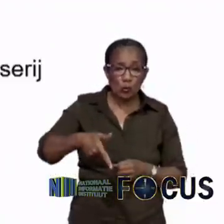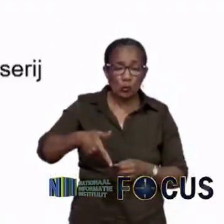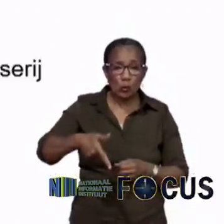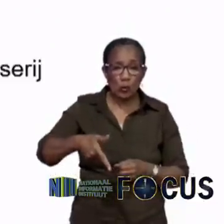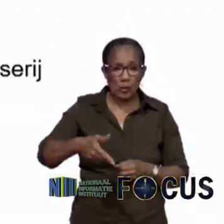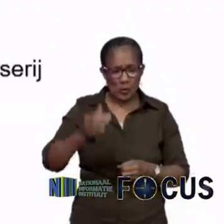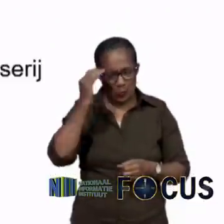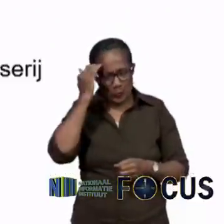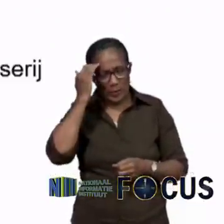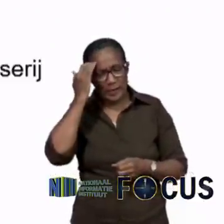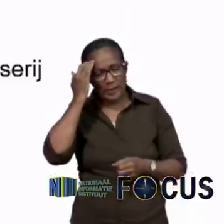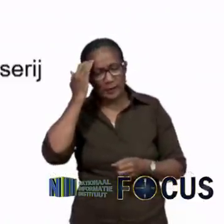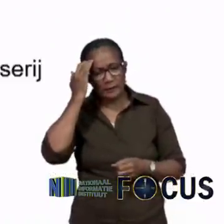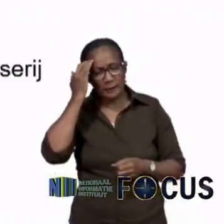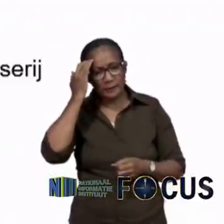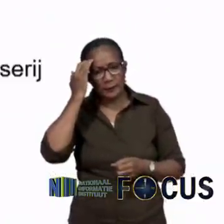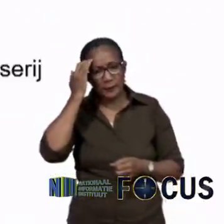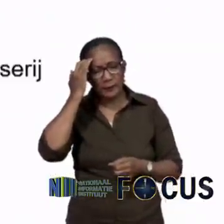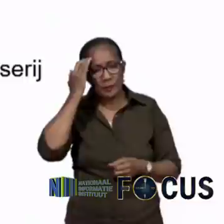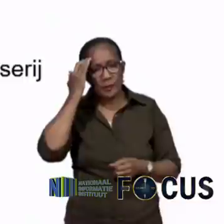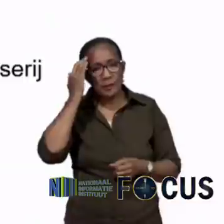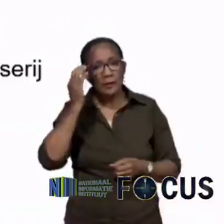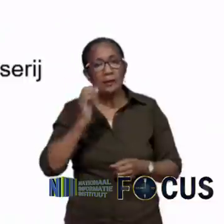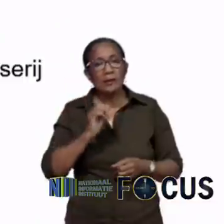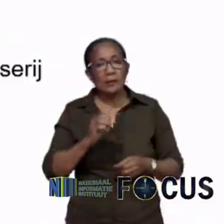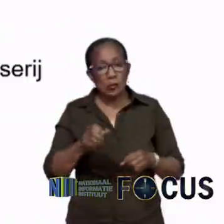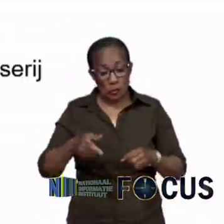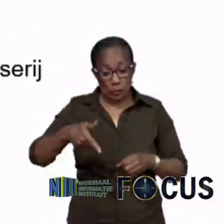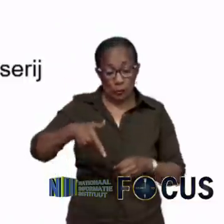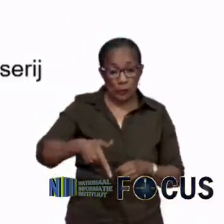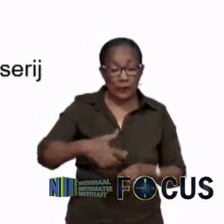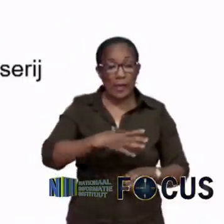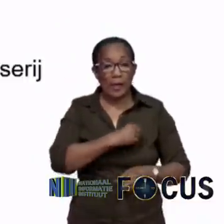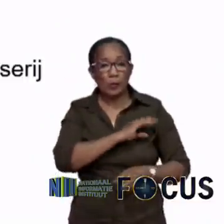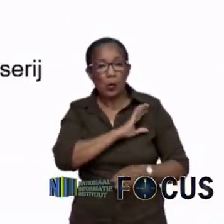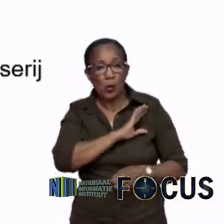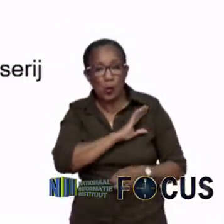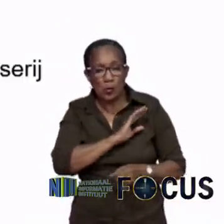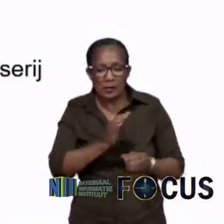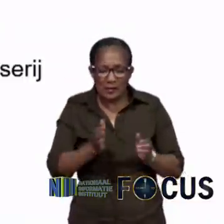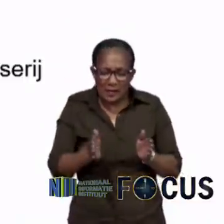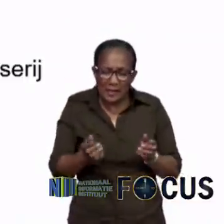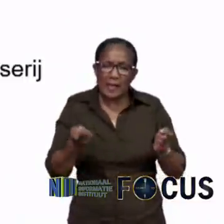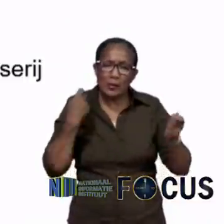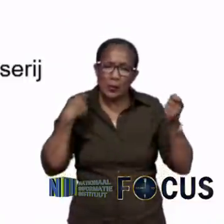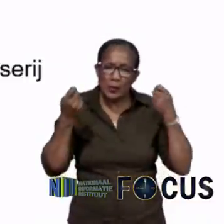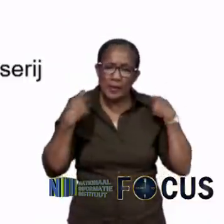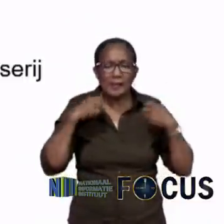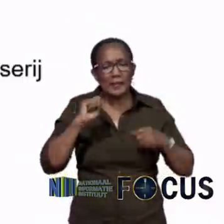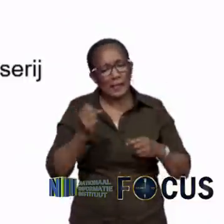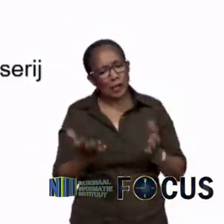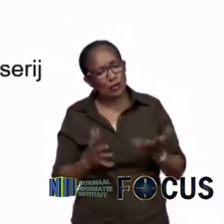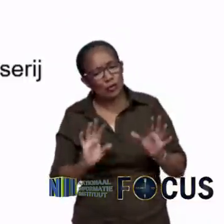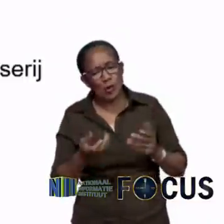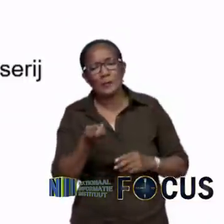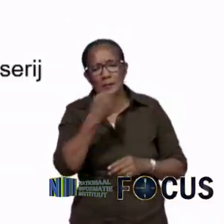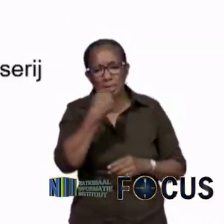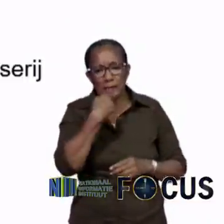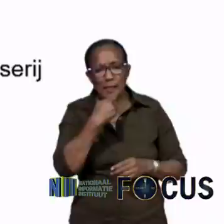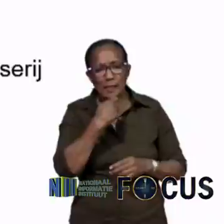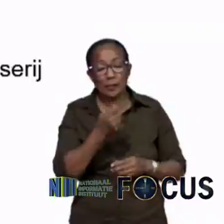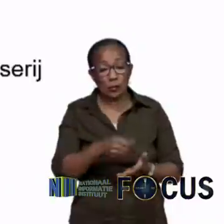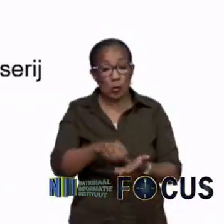wan taki isabi tak song service station apuam chi wenkri de ser nyang ikan go buy one to san ina